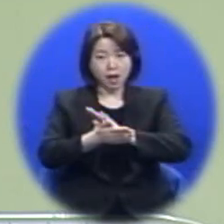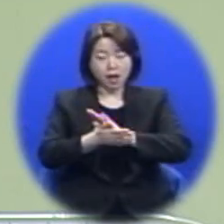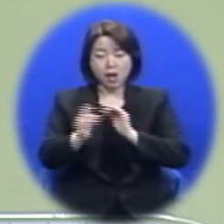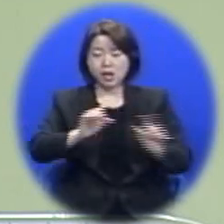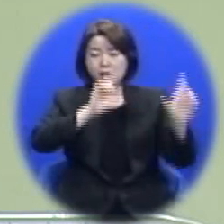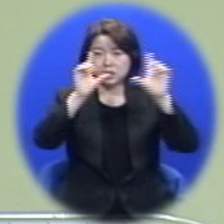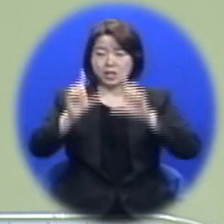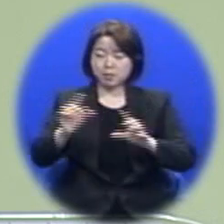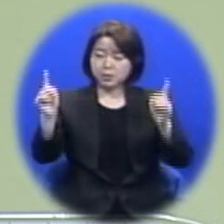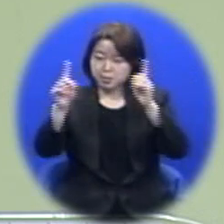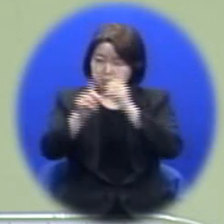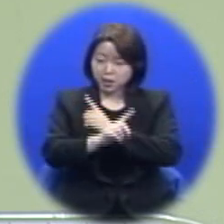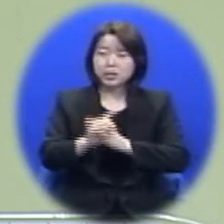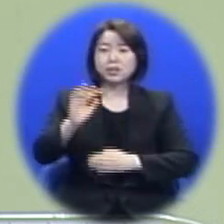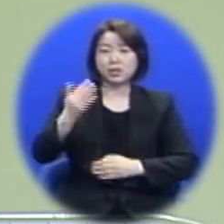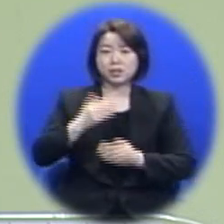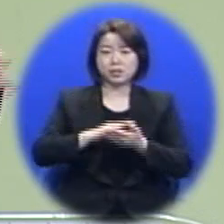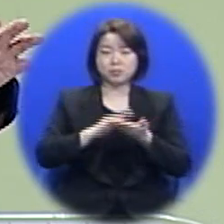없습니다